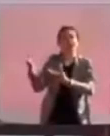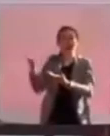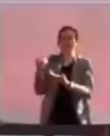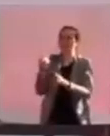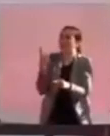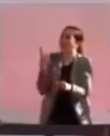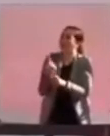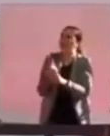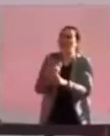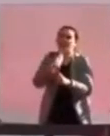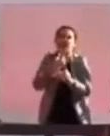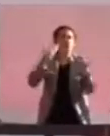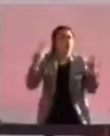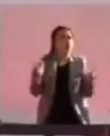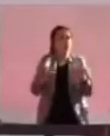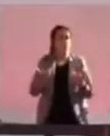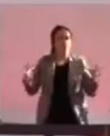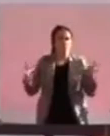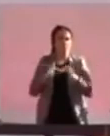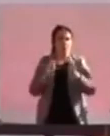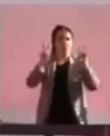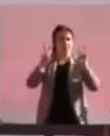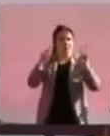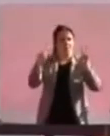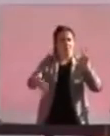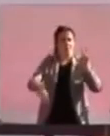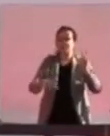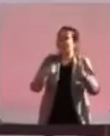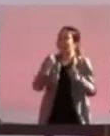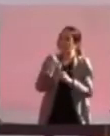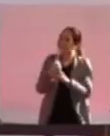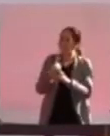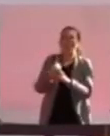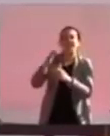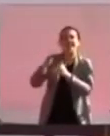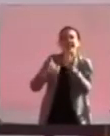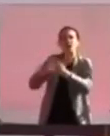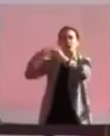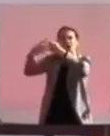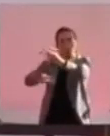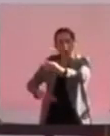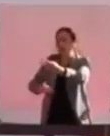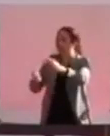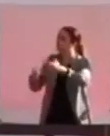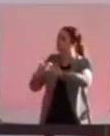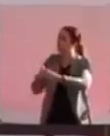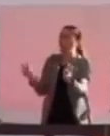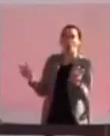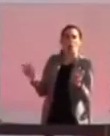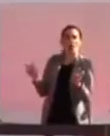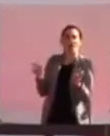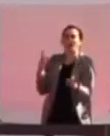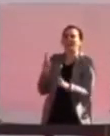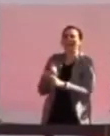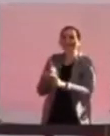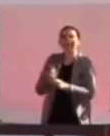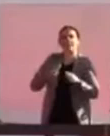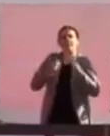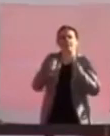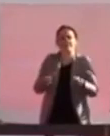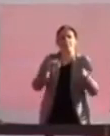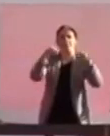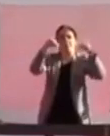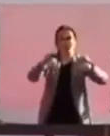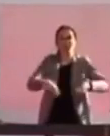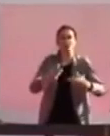e pretendere che la graduatoria venga sbloccata che vengano assegnati posti in base alla stessa e che in caso di vittoria dei ricorsi